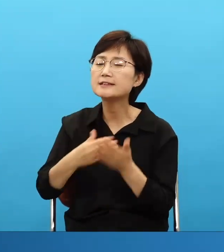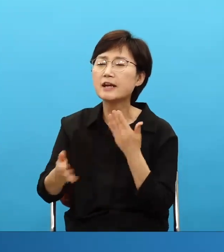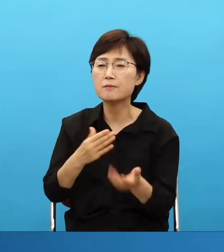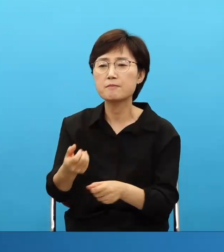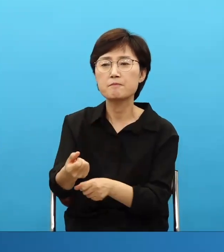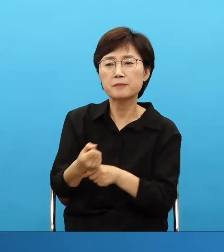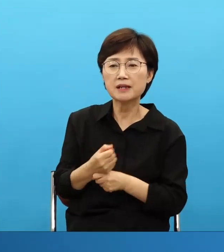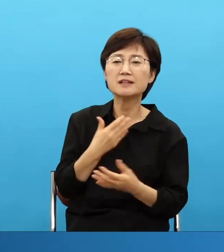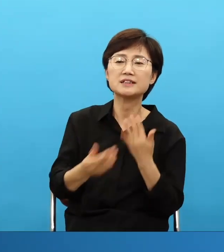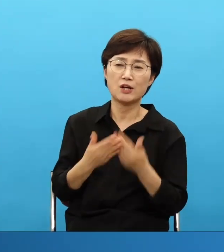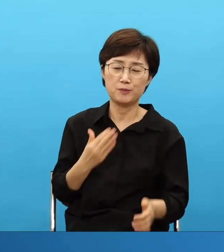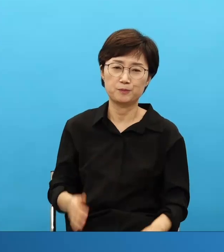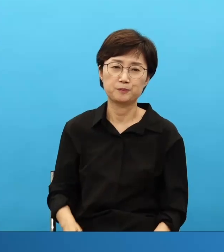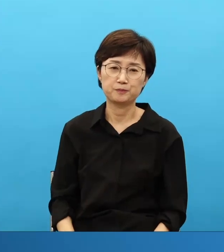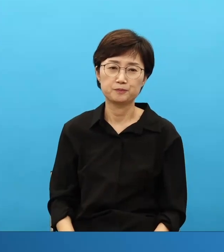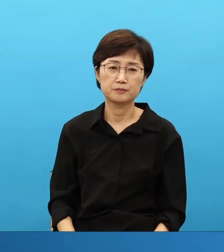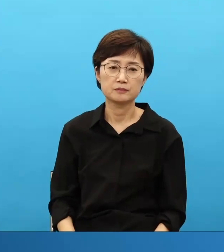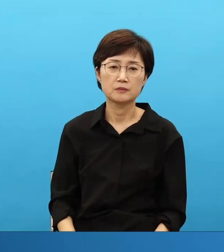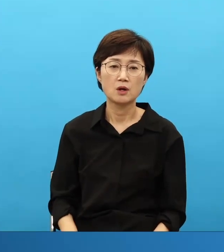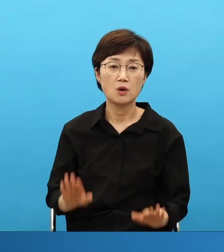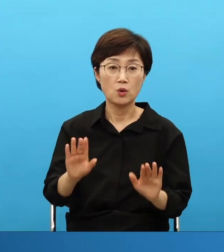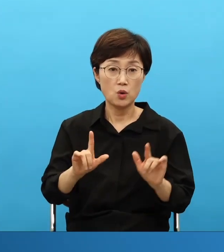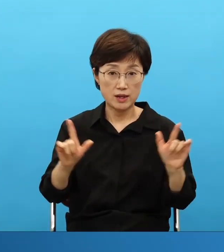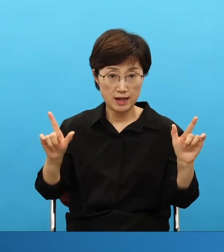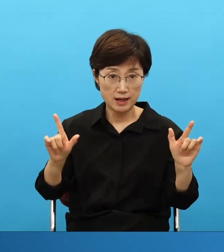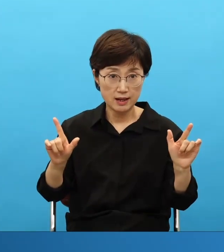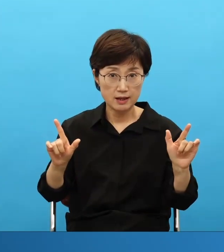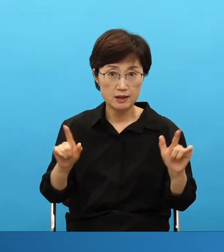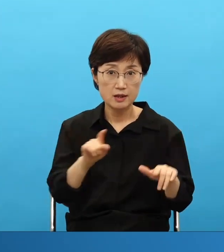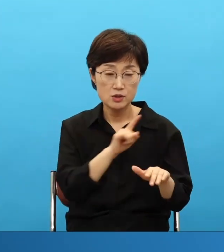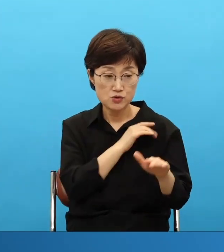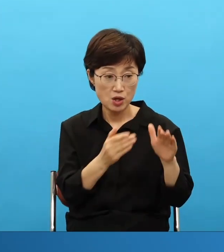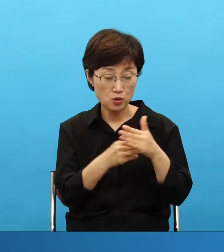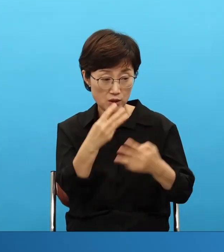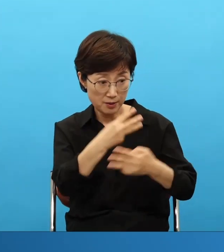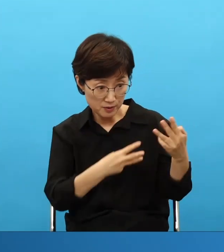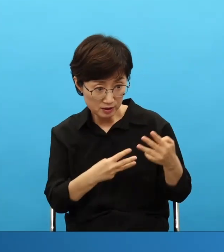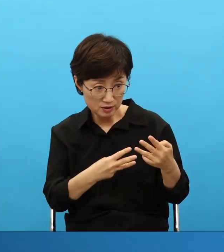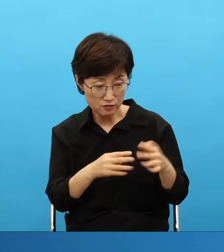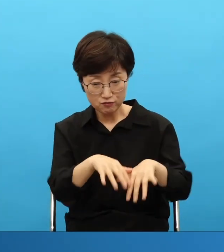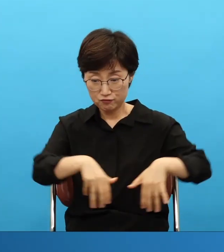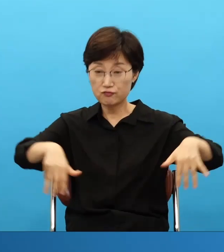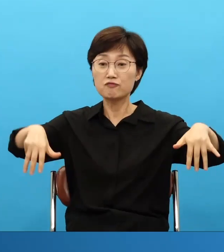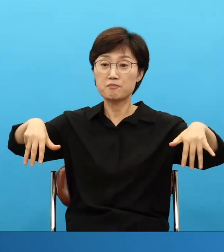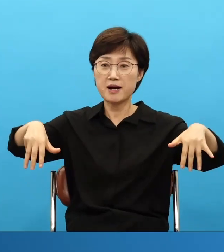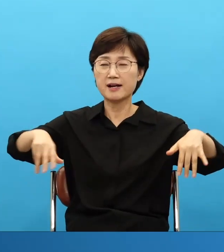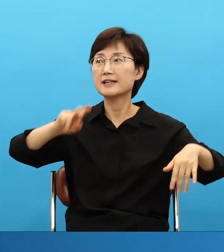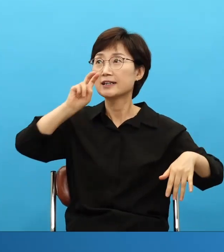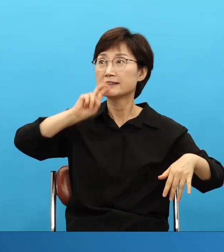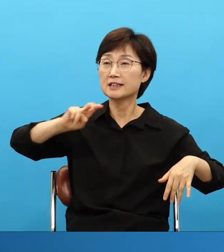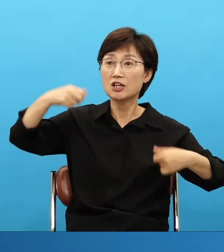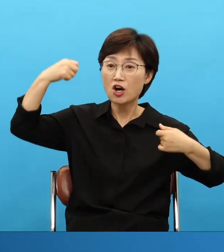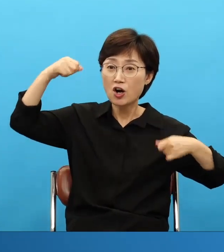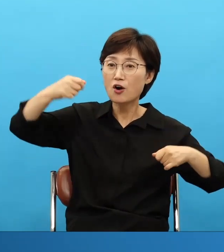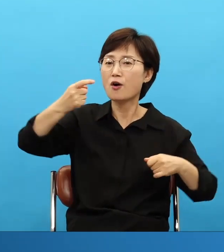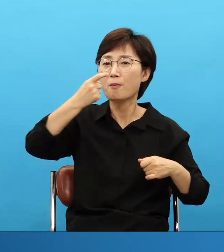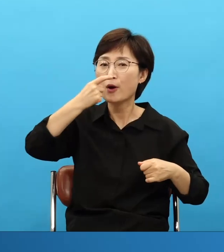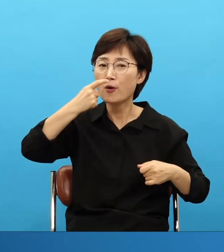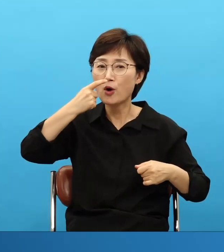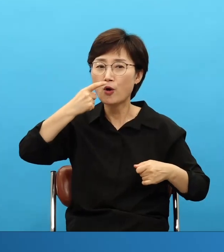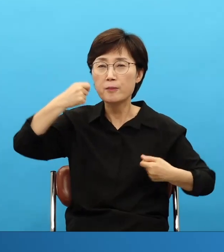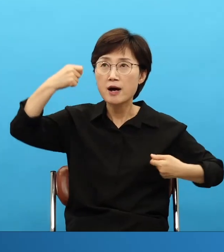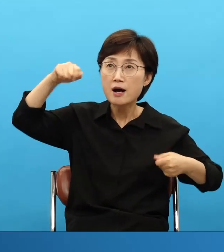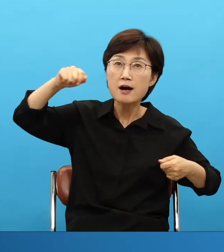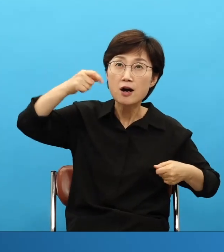체험합니다 2024 탑블 렘런트 키즈와 함께 찬양을 배우는 시간 손동작 팔동작 작은